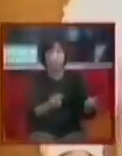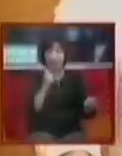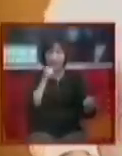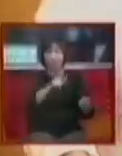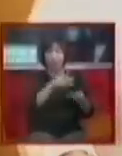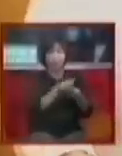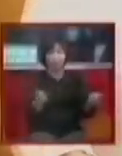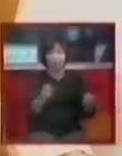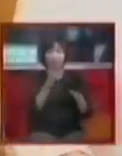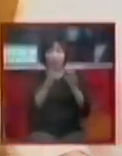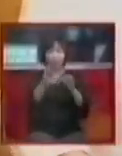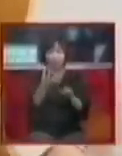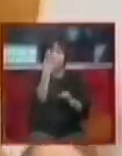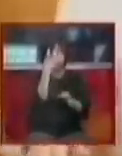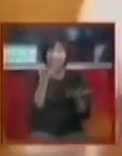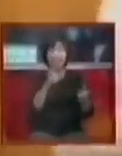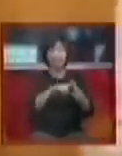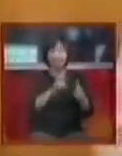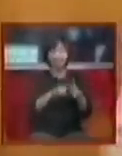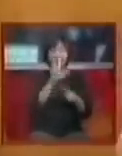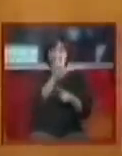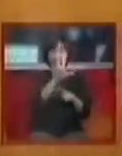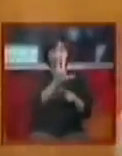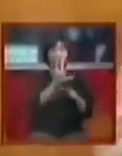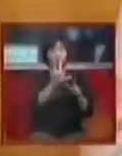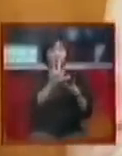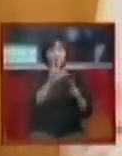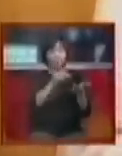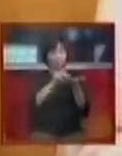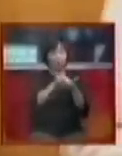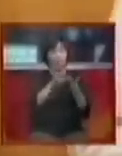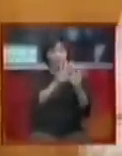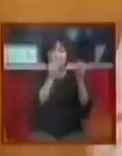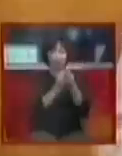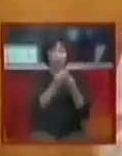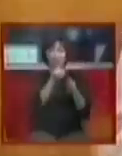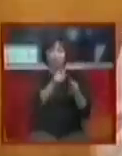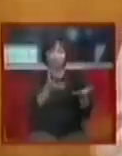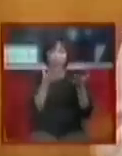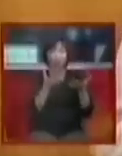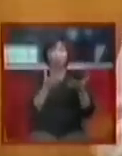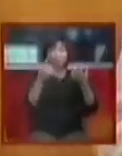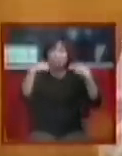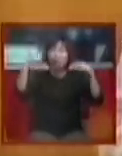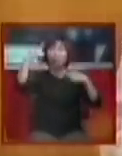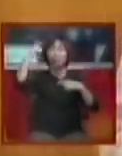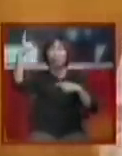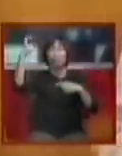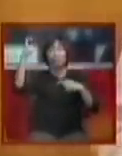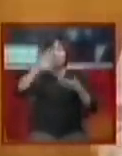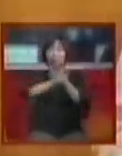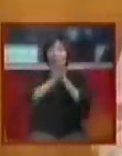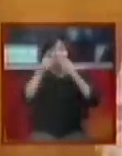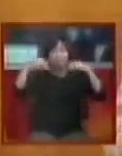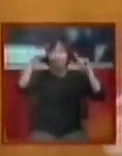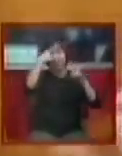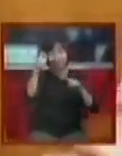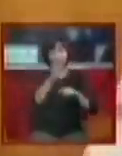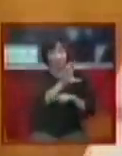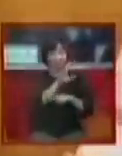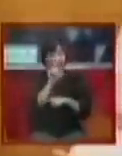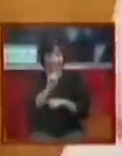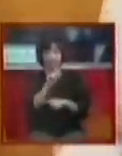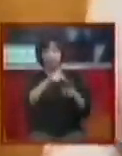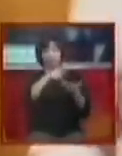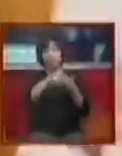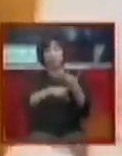nagagalit kayo na may 3 milyong pamilyang Pilipino nang tumutungo sa katuparan ng kanilang mga pangarap dahil sa pantawid pamilya, tingnan